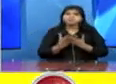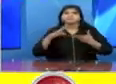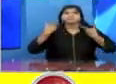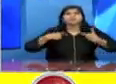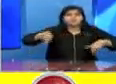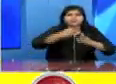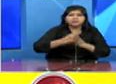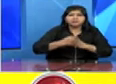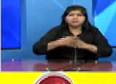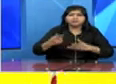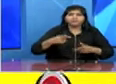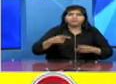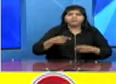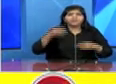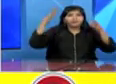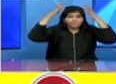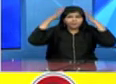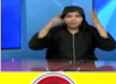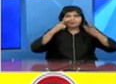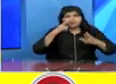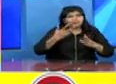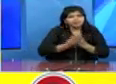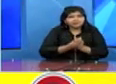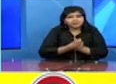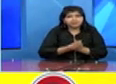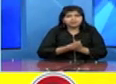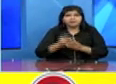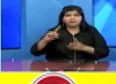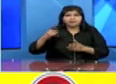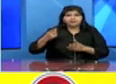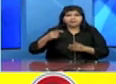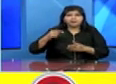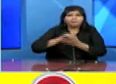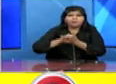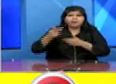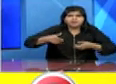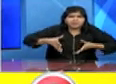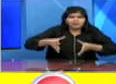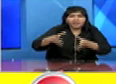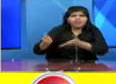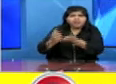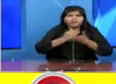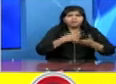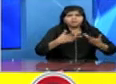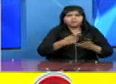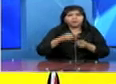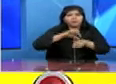करके हमारी नर्सिस बहनें हैं, नर्सिस का काम करने वाले भाई हैं, डॉक्टर